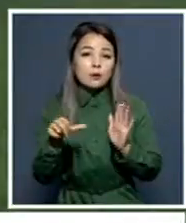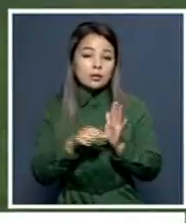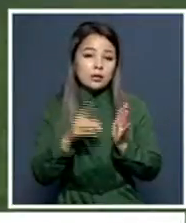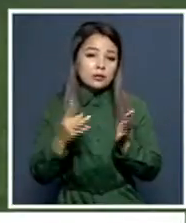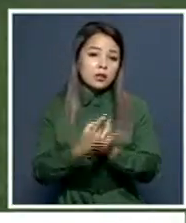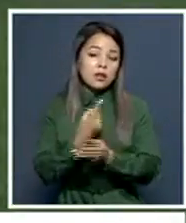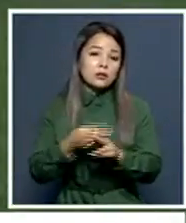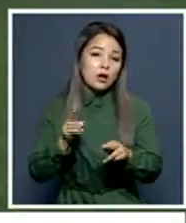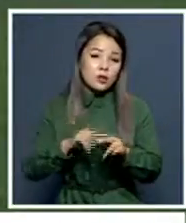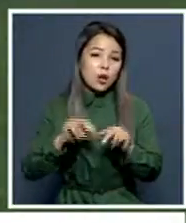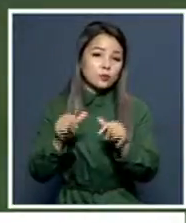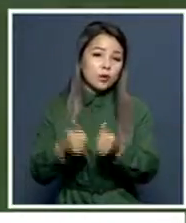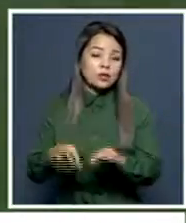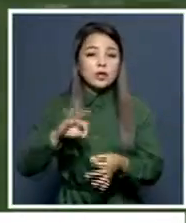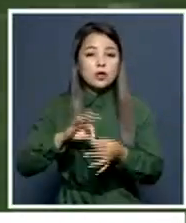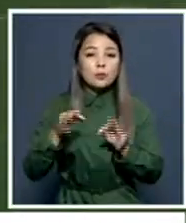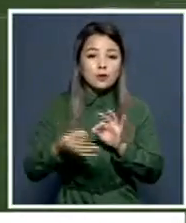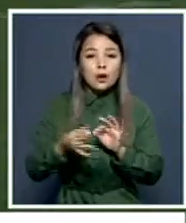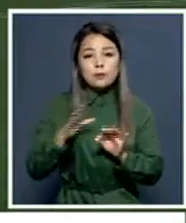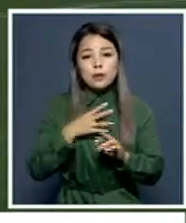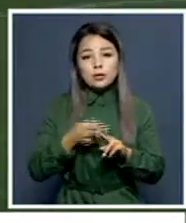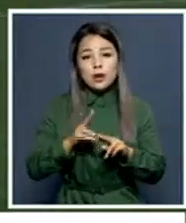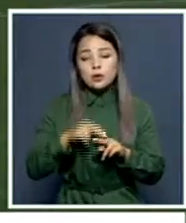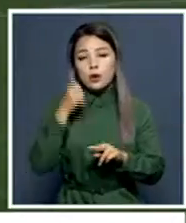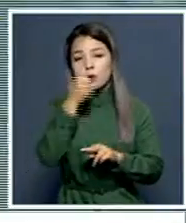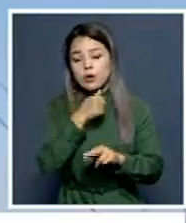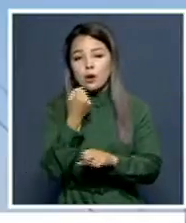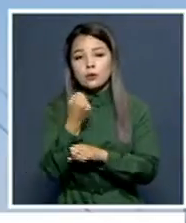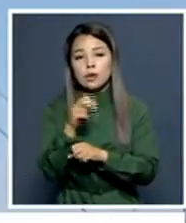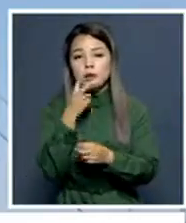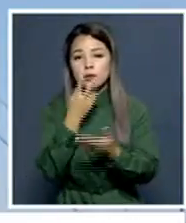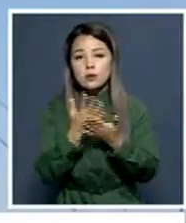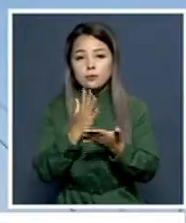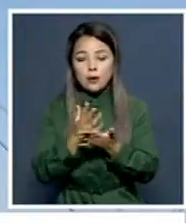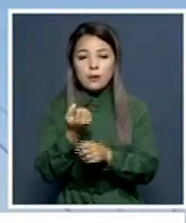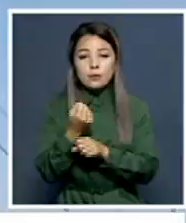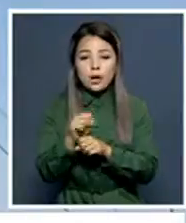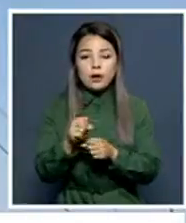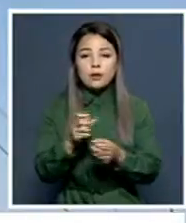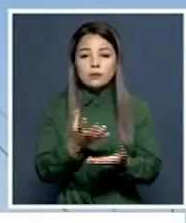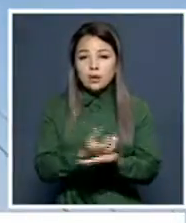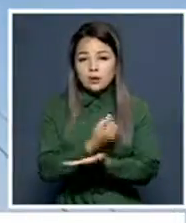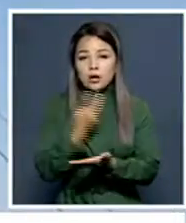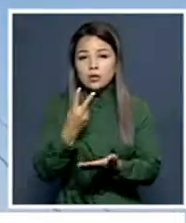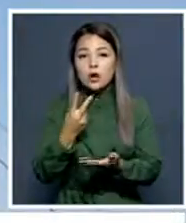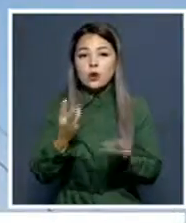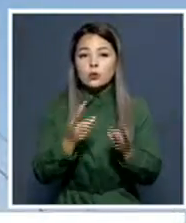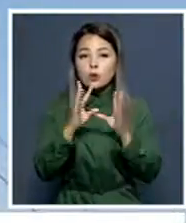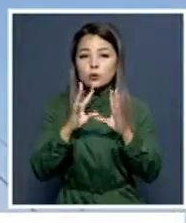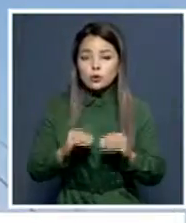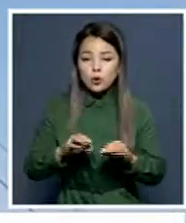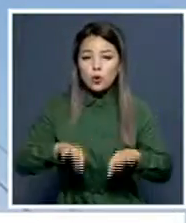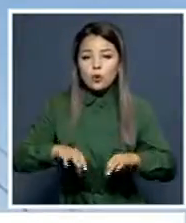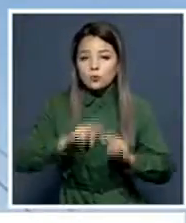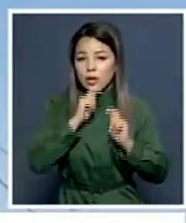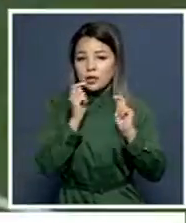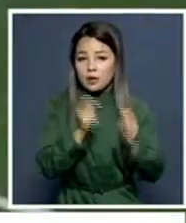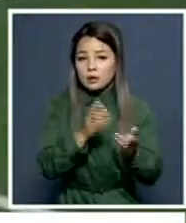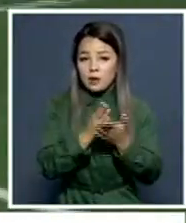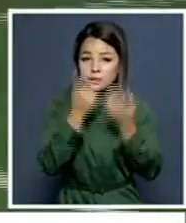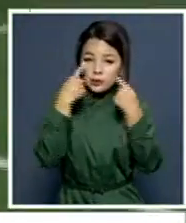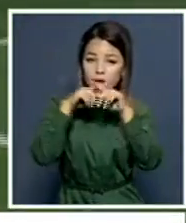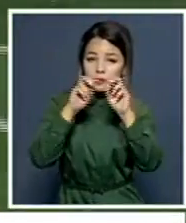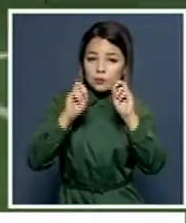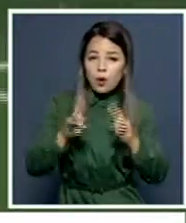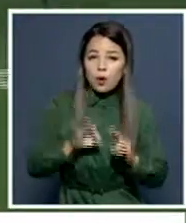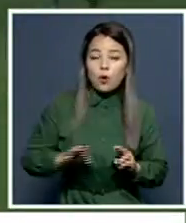26-шы рет ұйымдастырылған чемпионаттың биыл жүлдесі қомақты болды. Бас жүлдеге 2 өрт сөндіру көлігі берілді. Арнайы